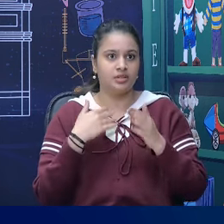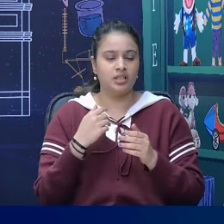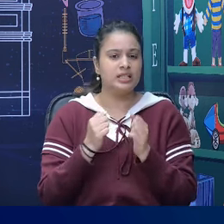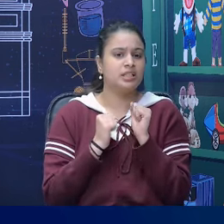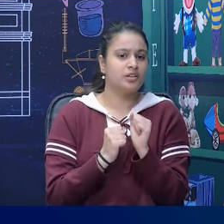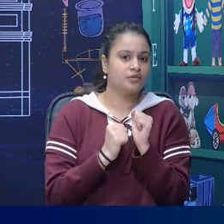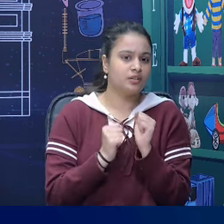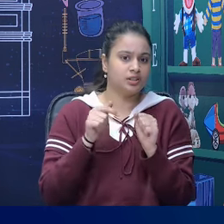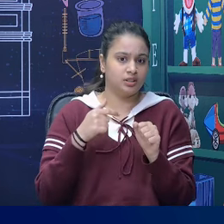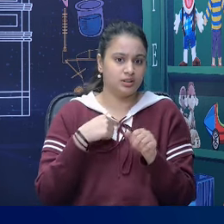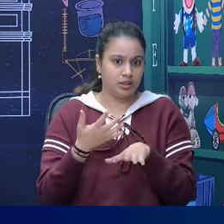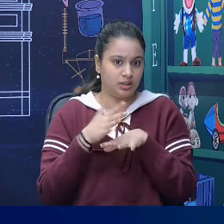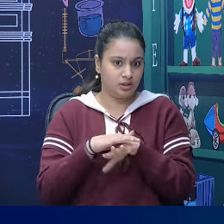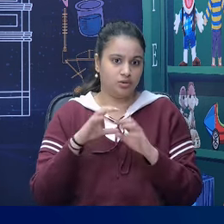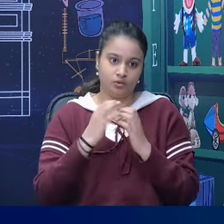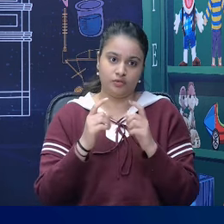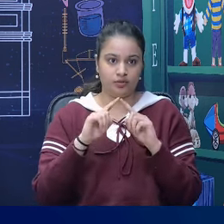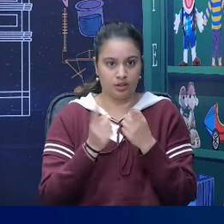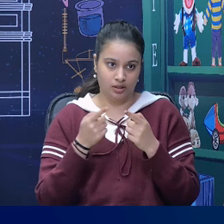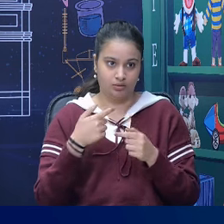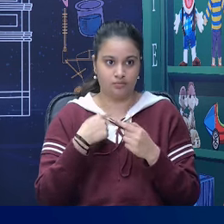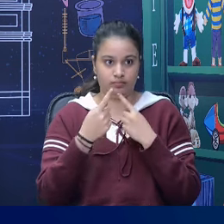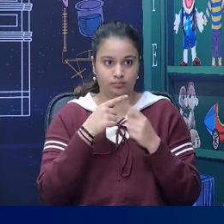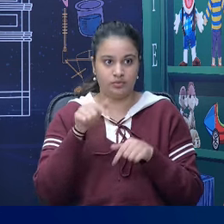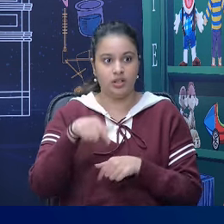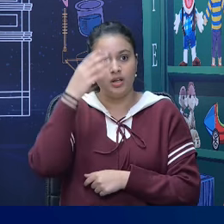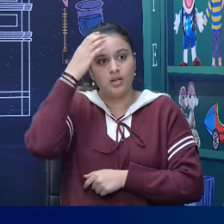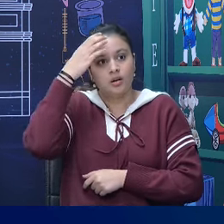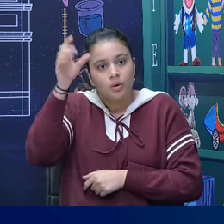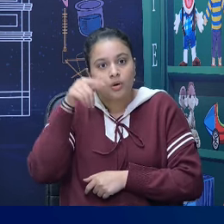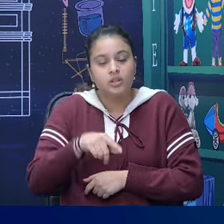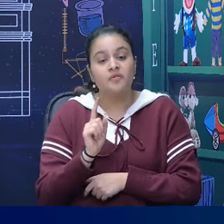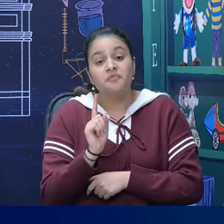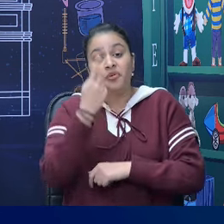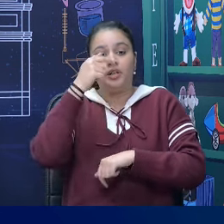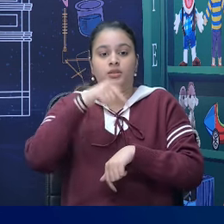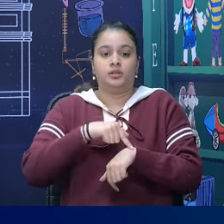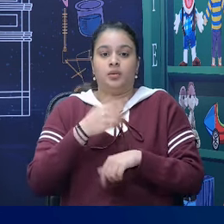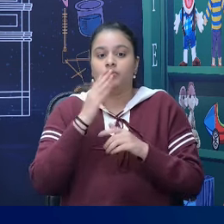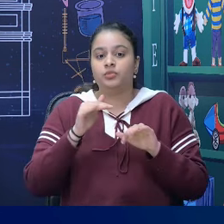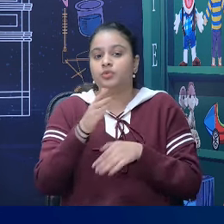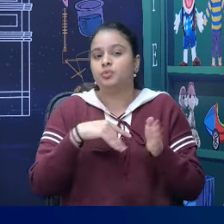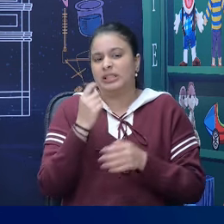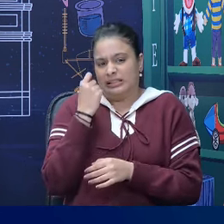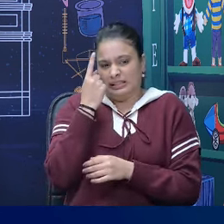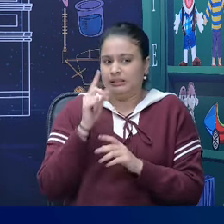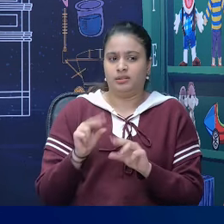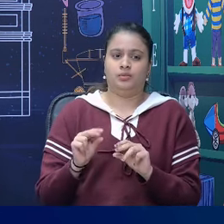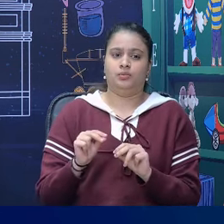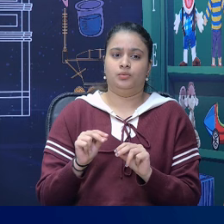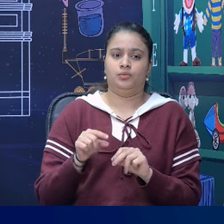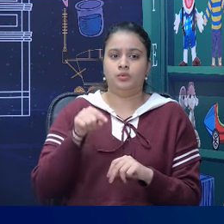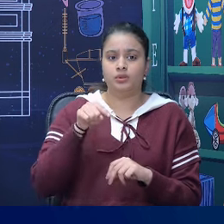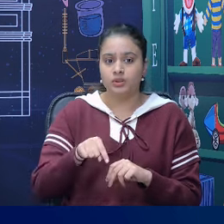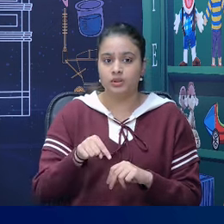तौर पर जब हम समावेशी कक्षा की बात करते हैं तो इस तरह के कांसेप्ट पहली बार में बहुत सारे बच्चे ऐसे होते हैं जिनको नहीं समझ आते तो